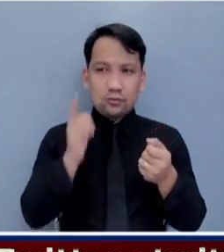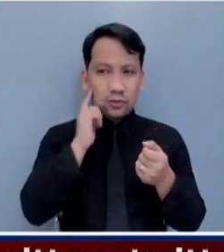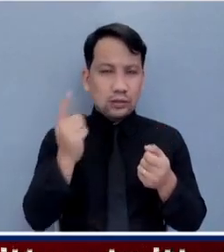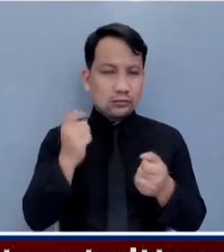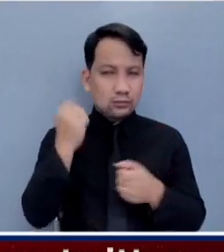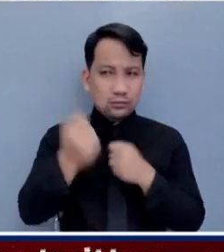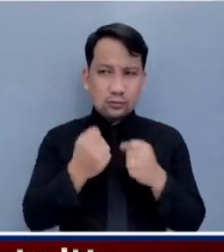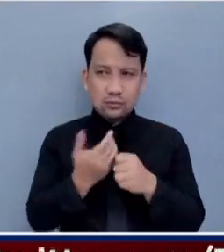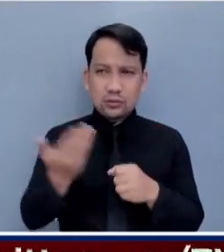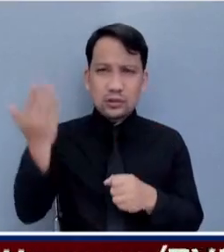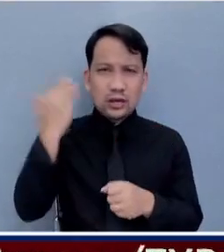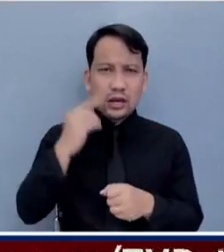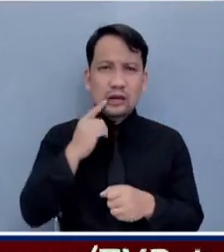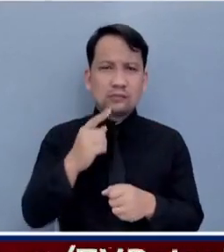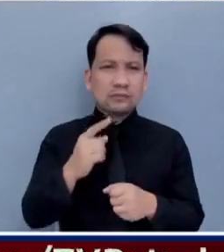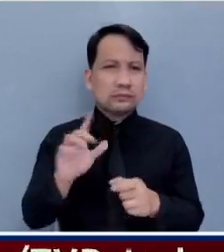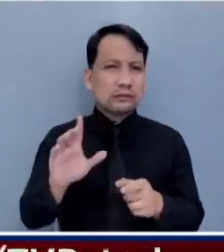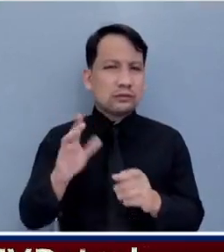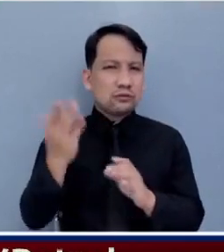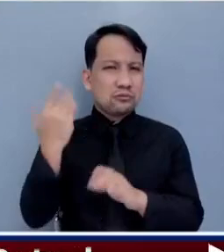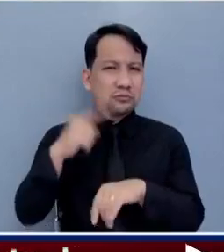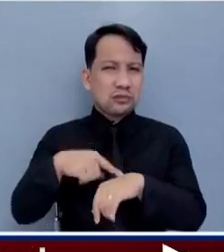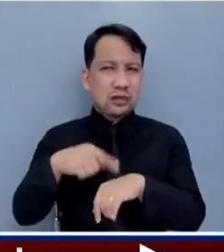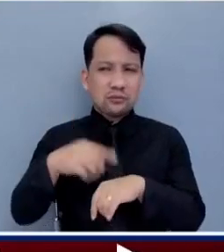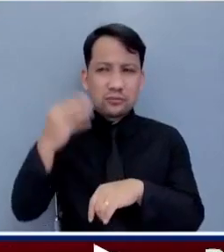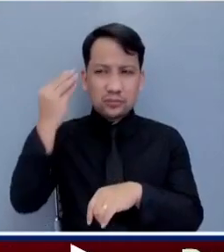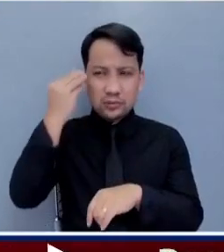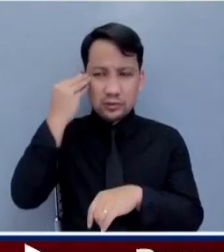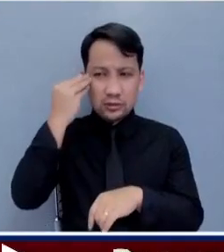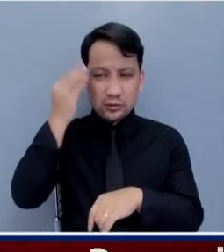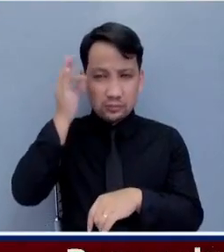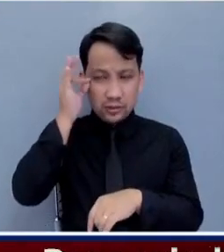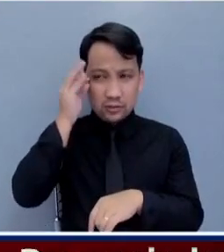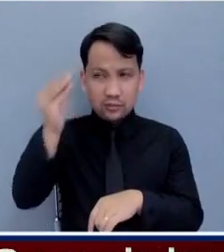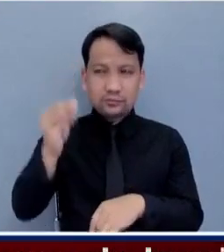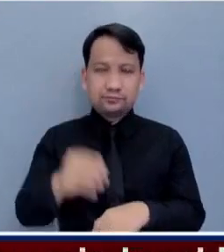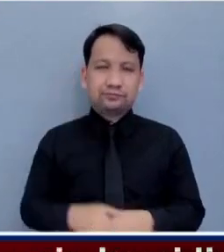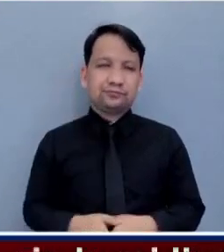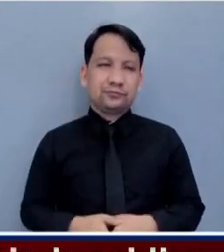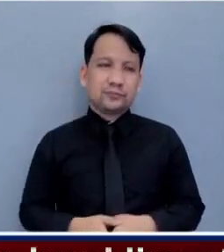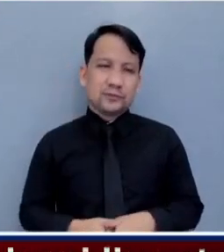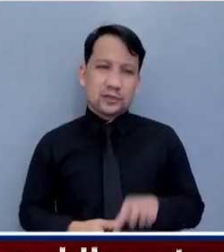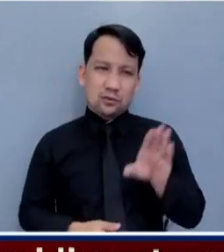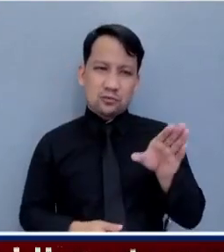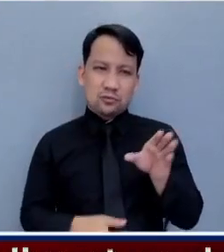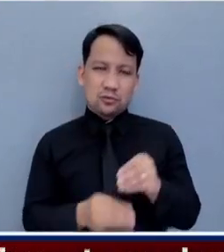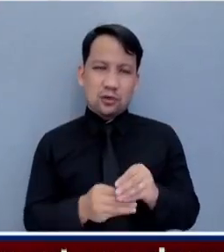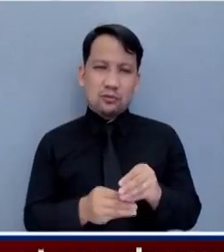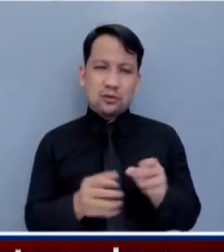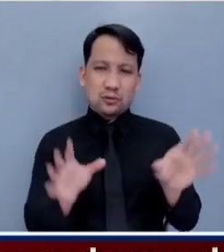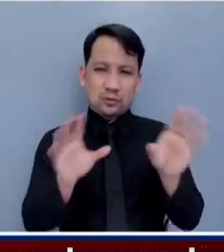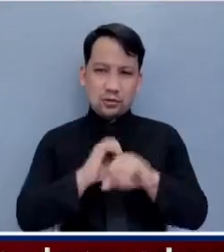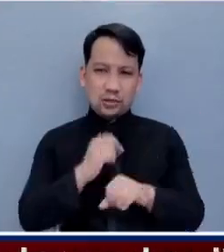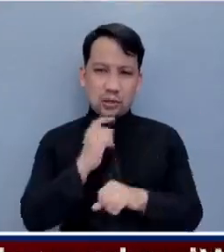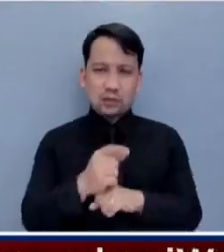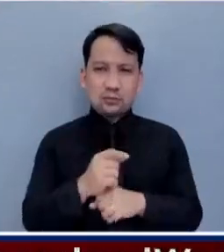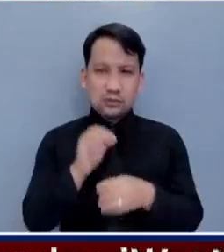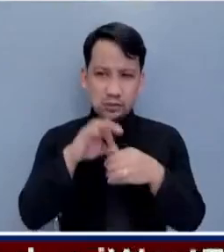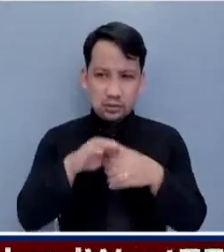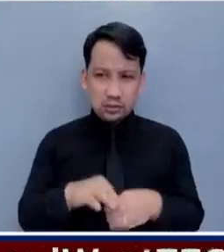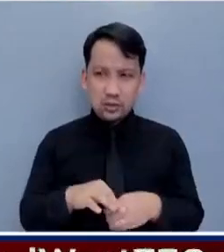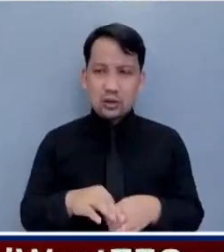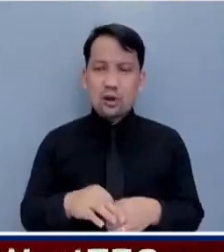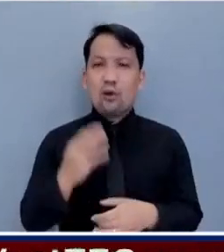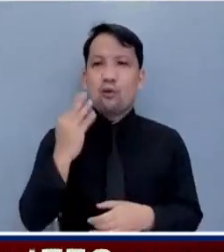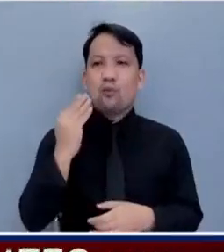noong panahon ng diktadurang Marcos. Si Ferdinand, dismayado rin sila sa kinalabasan ng katatapos lang na eleksyon sa gitna